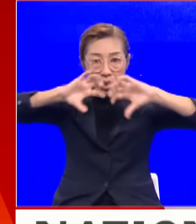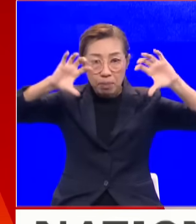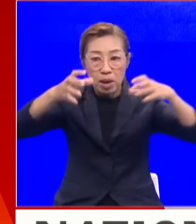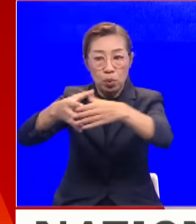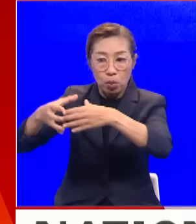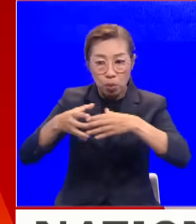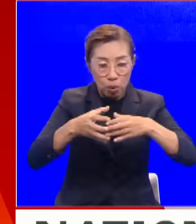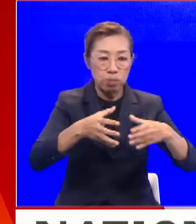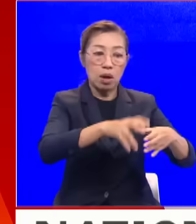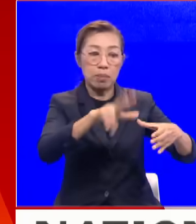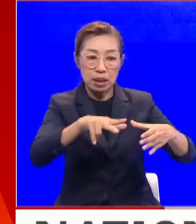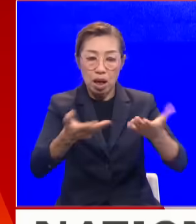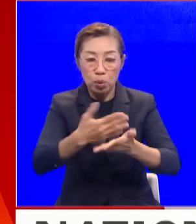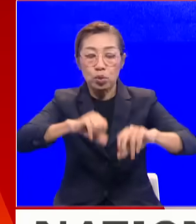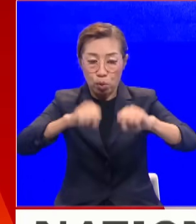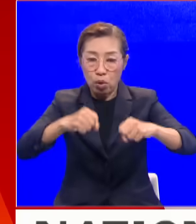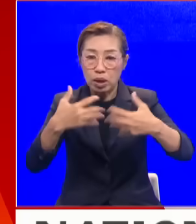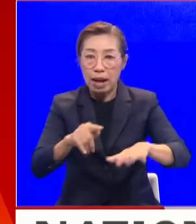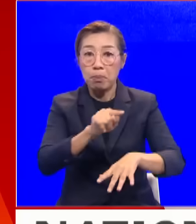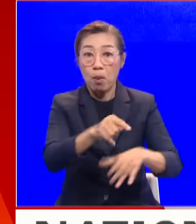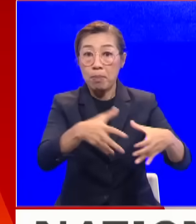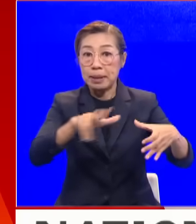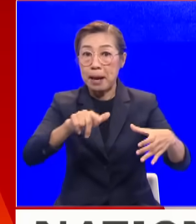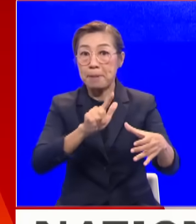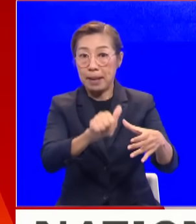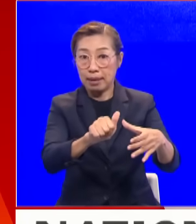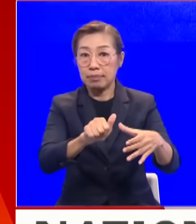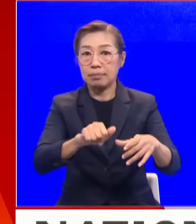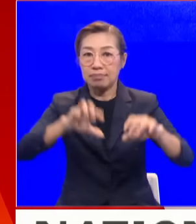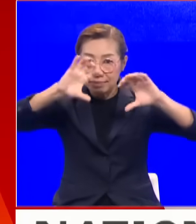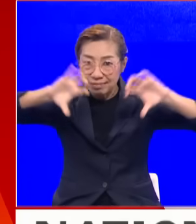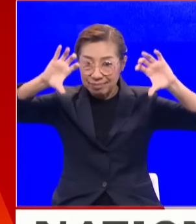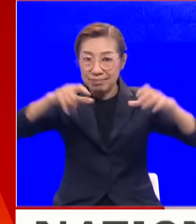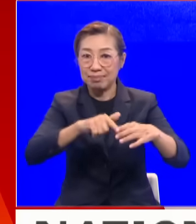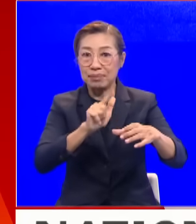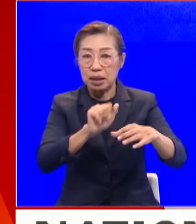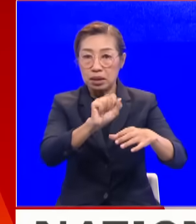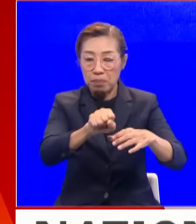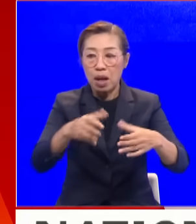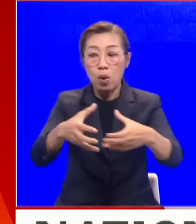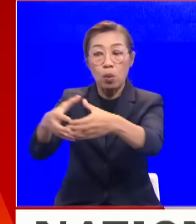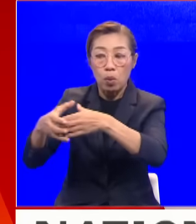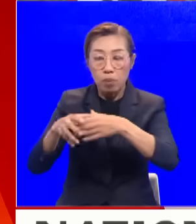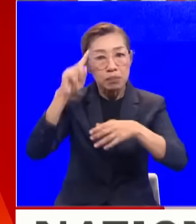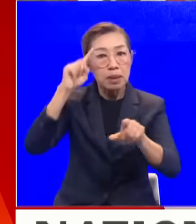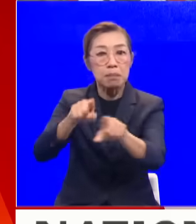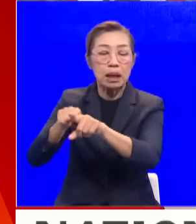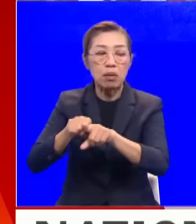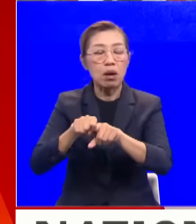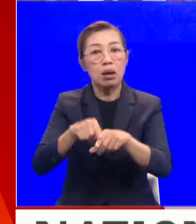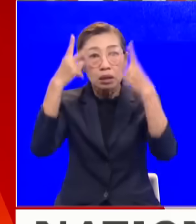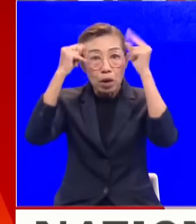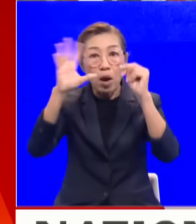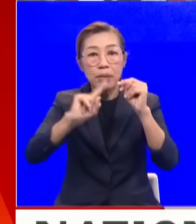เป็นแกนนำหลักก็คือว่าเราคุยกันทางพรรคร่วมทั้งหมดมีมติชัดเป็นเอกฉันท์ว่าให้นายกมาจากพรร